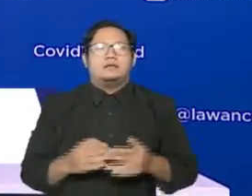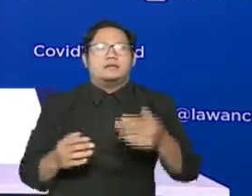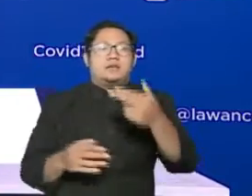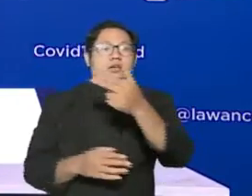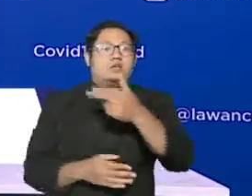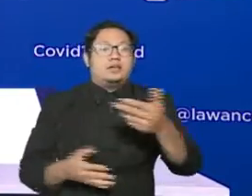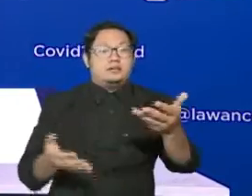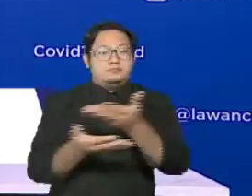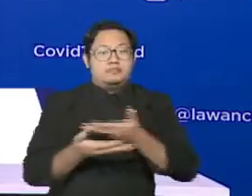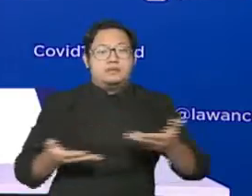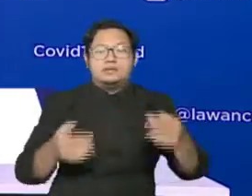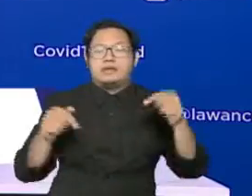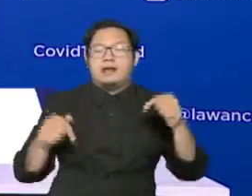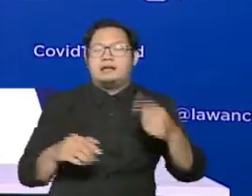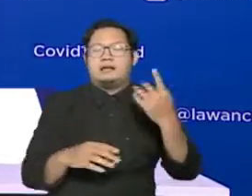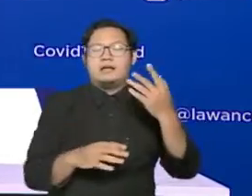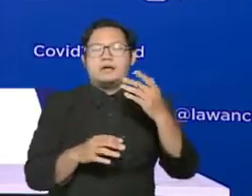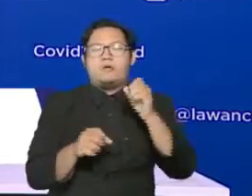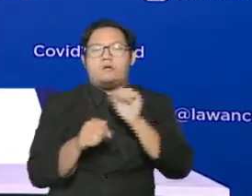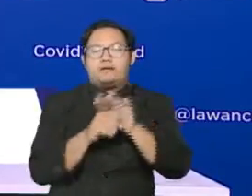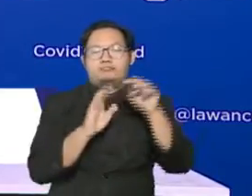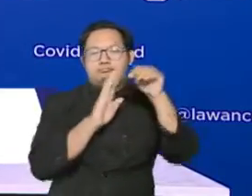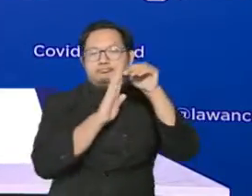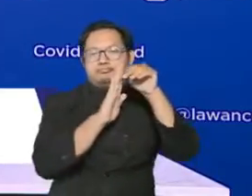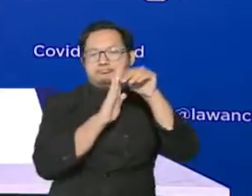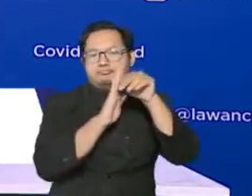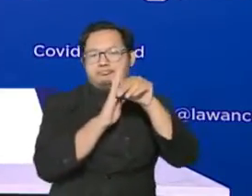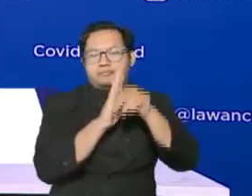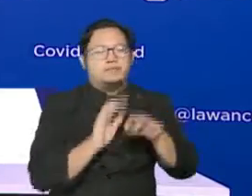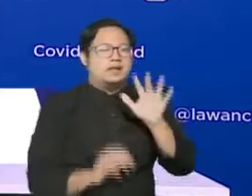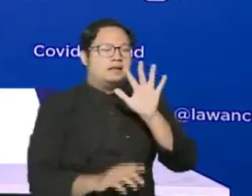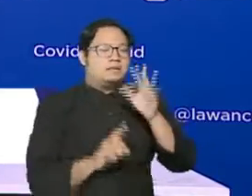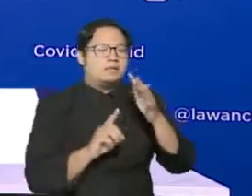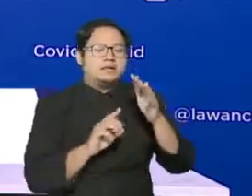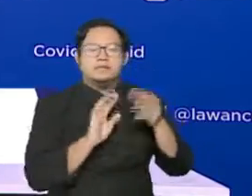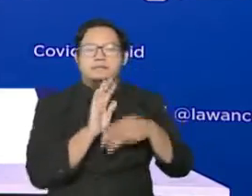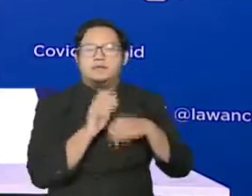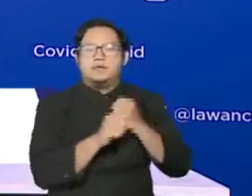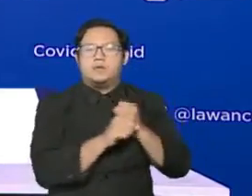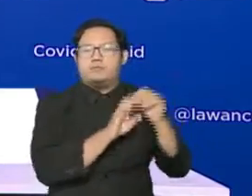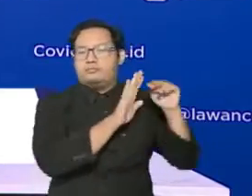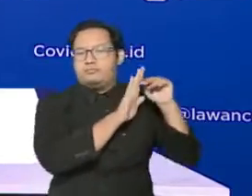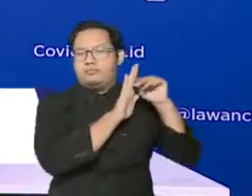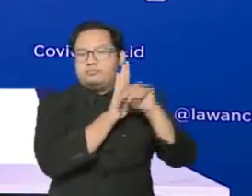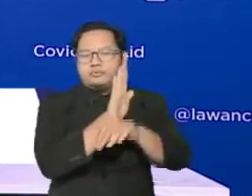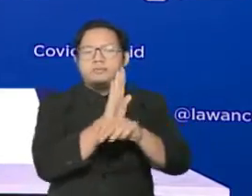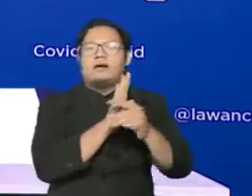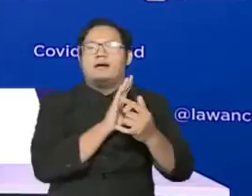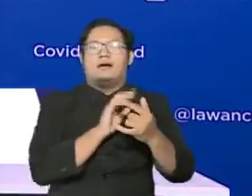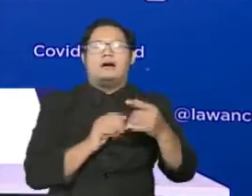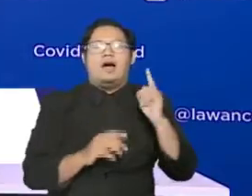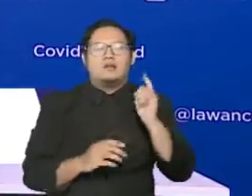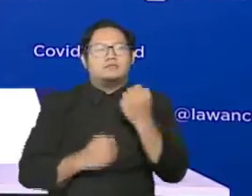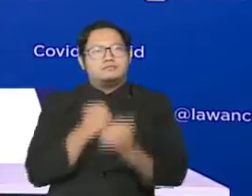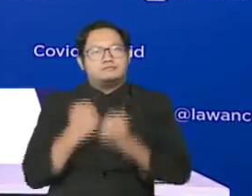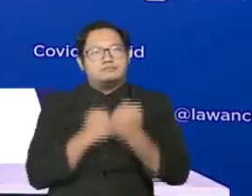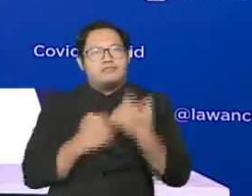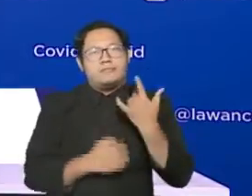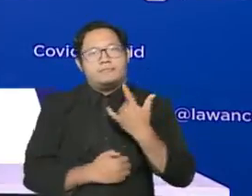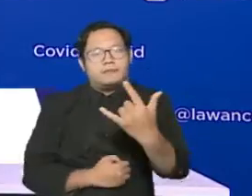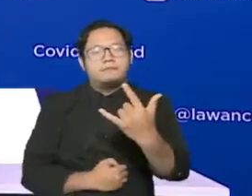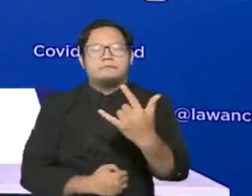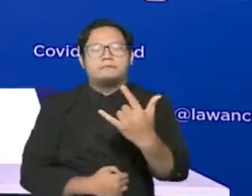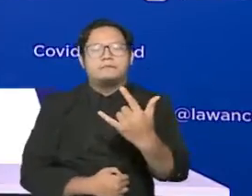sedang berada di titik terendah dan telah menurun selama 15minggu perlu kita pertahankan agar